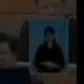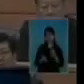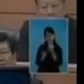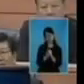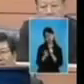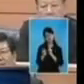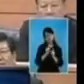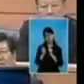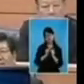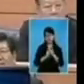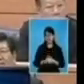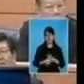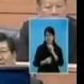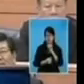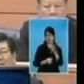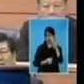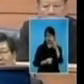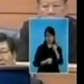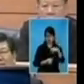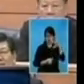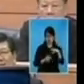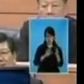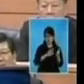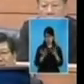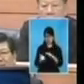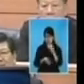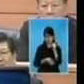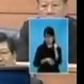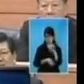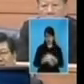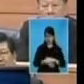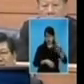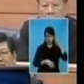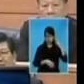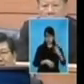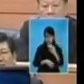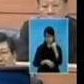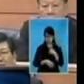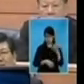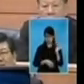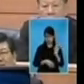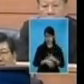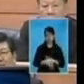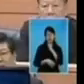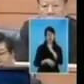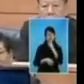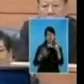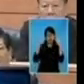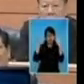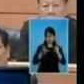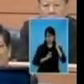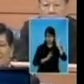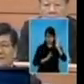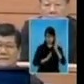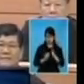ยุบสภาดีกว่าให้มีการปฏิวัติถ้าท่านนายกพูดจริงนะว่าอันตรายคนเป็นนายกรั